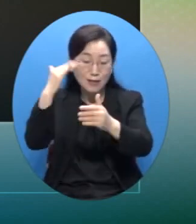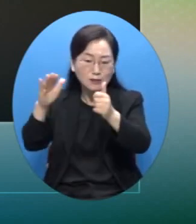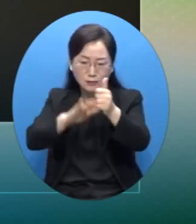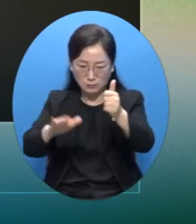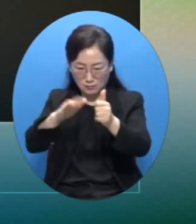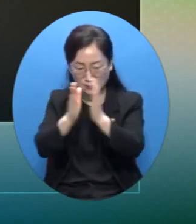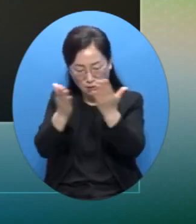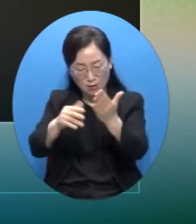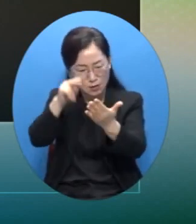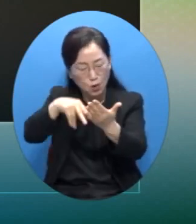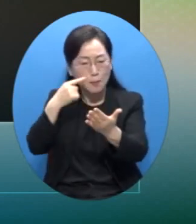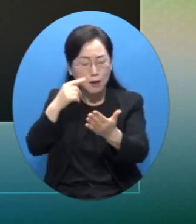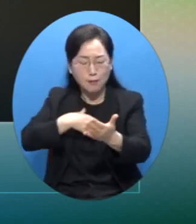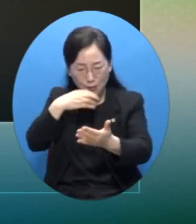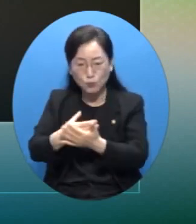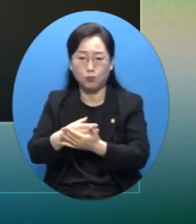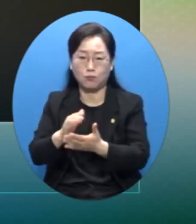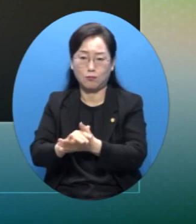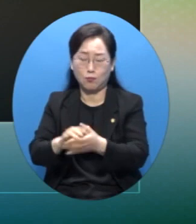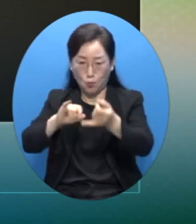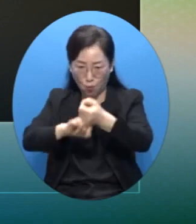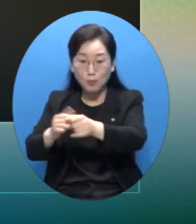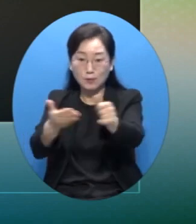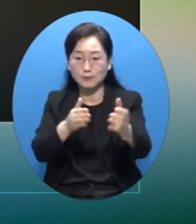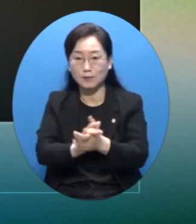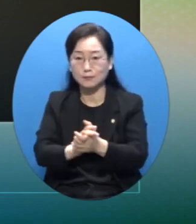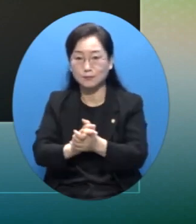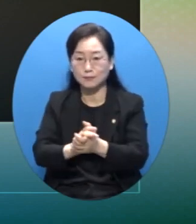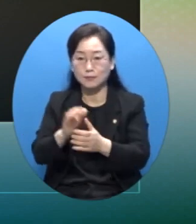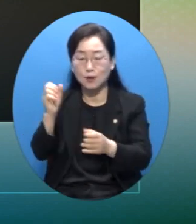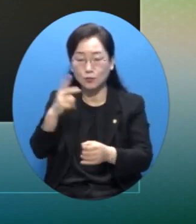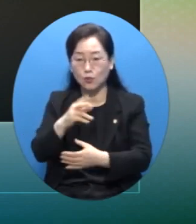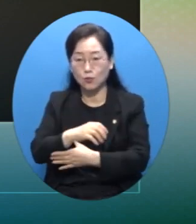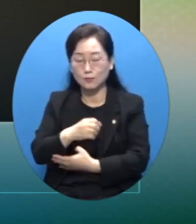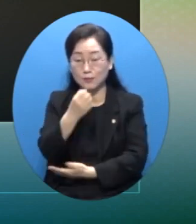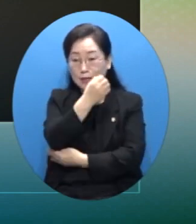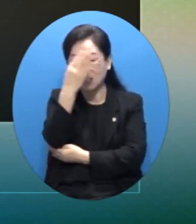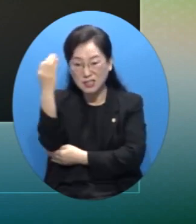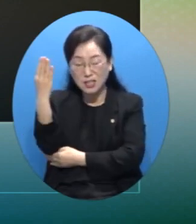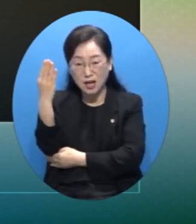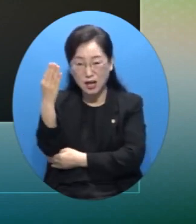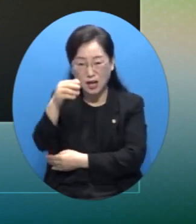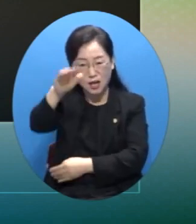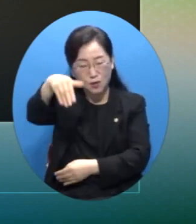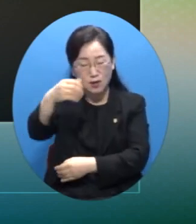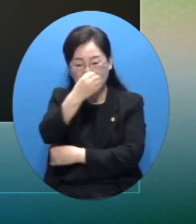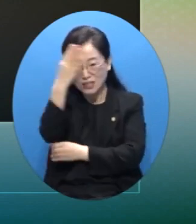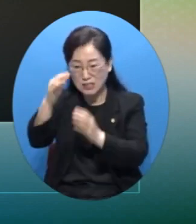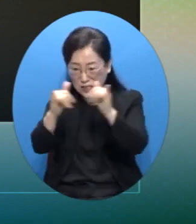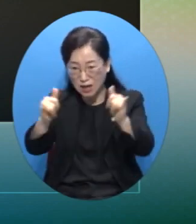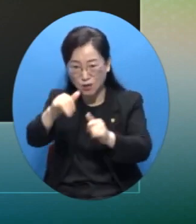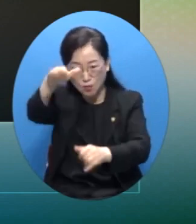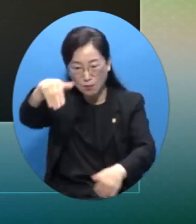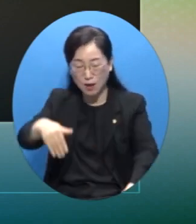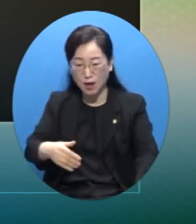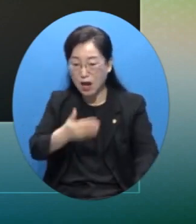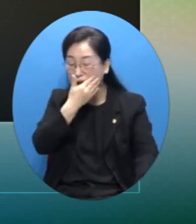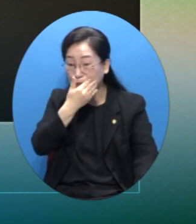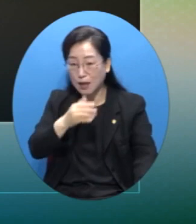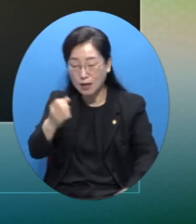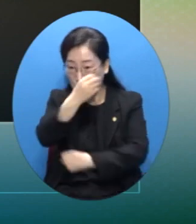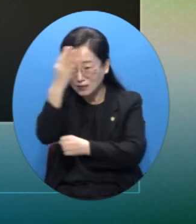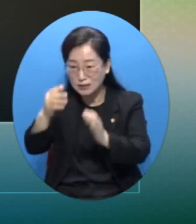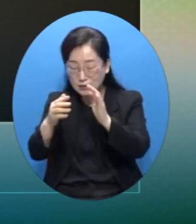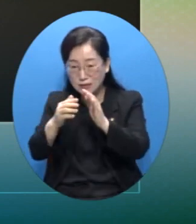감동인지 모릅니다. 이 무슨 낭비인가라는 기사를 쓴 기자에게 남편이 휘튼 대학에서 썼던 다이어리 일기의